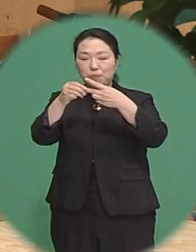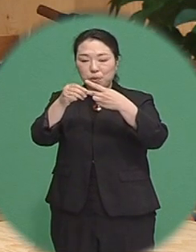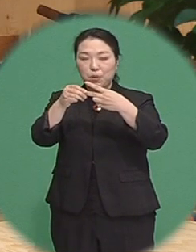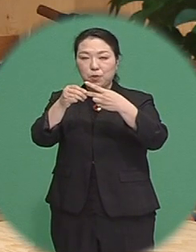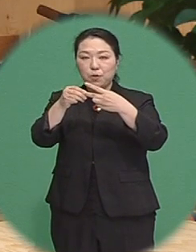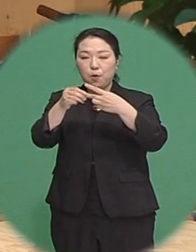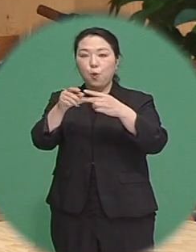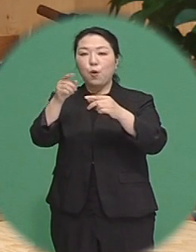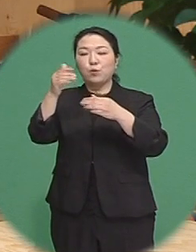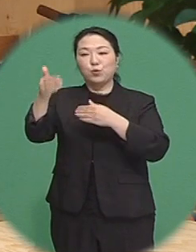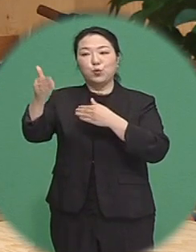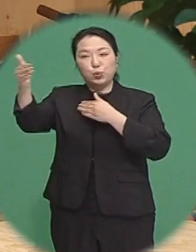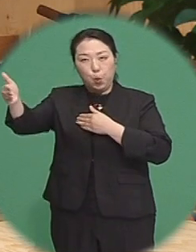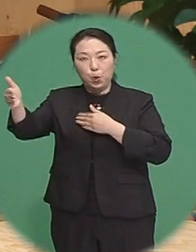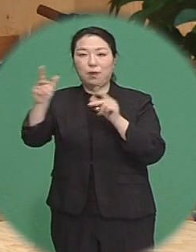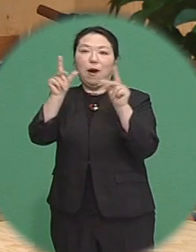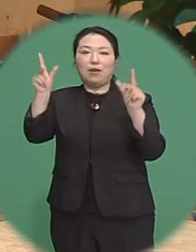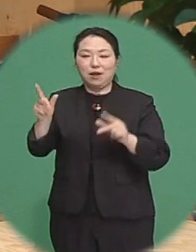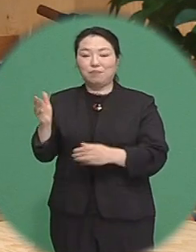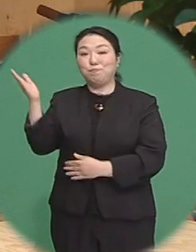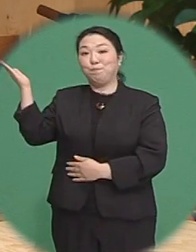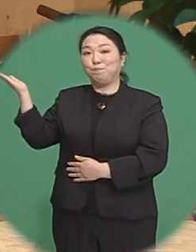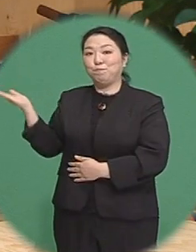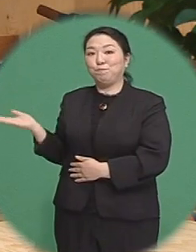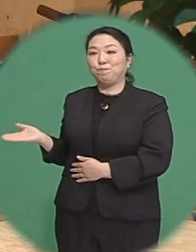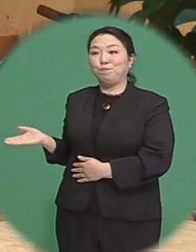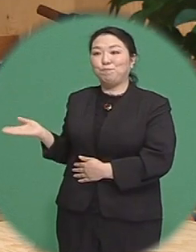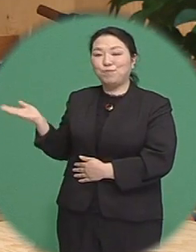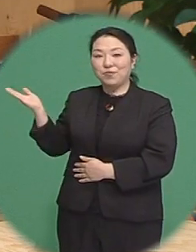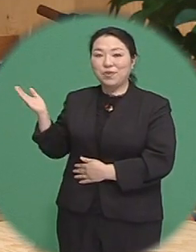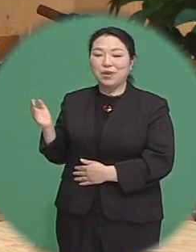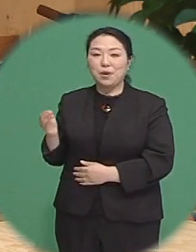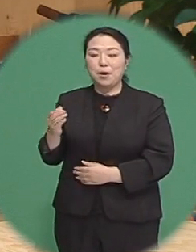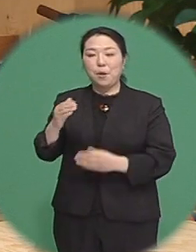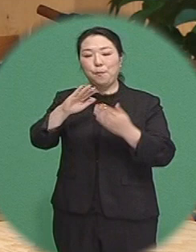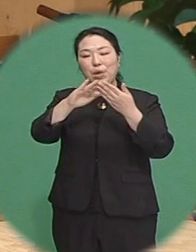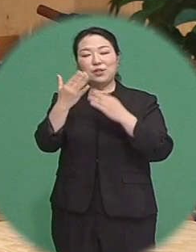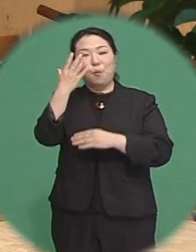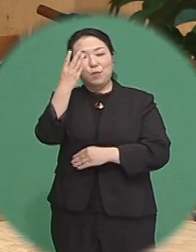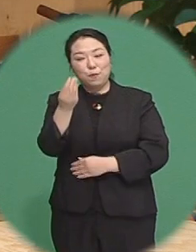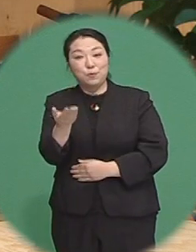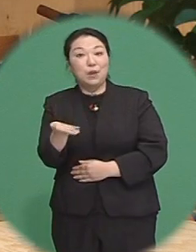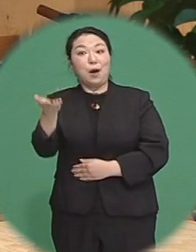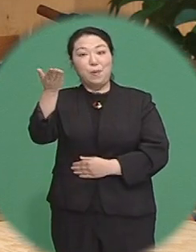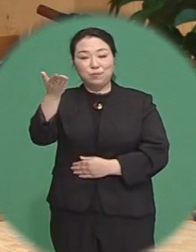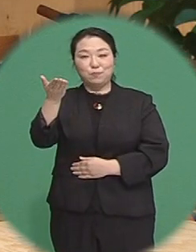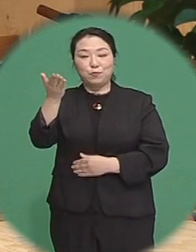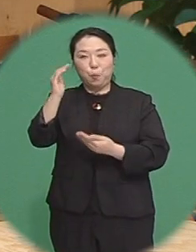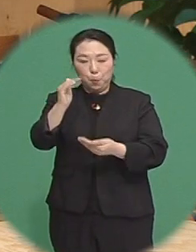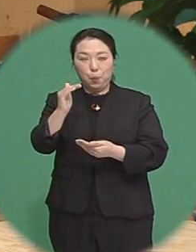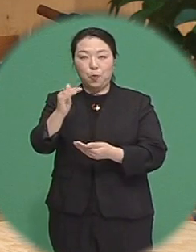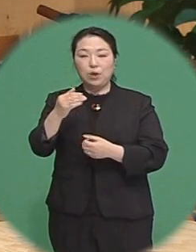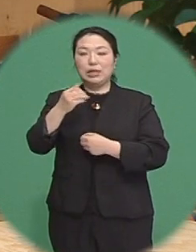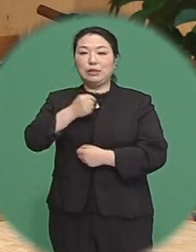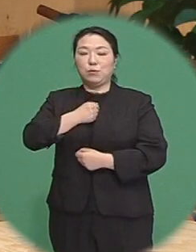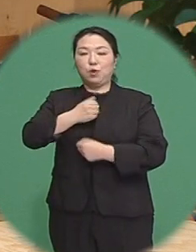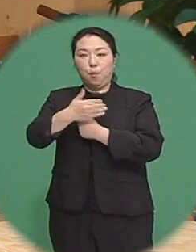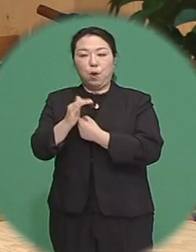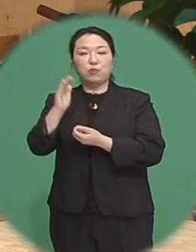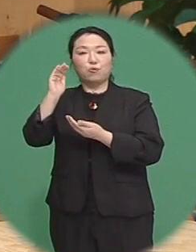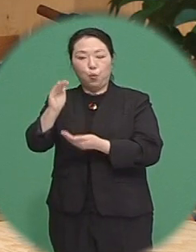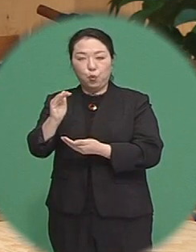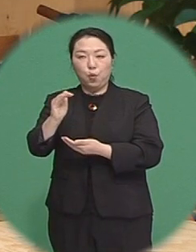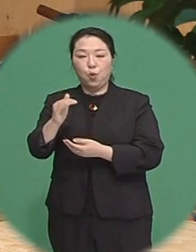対応について申し上げます街の魅力を高めること命を守ること暮らしを